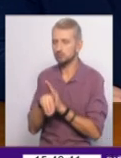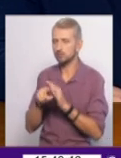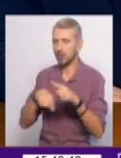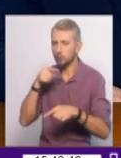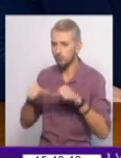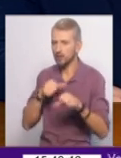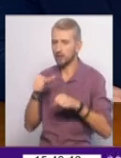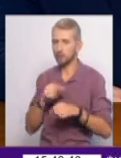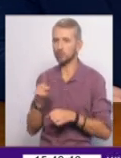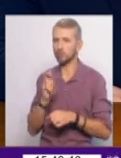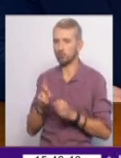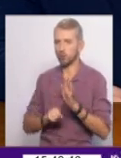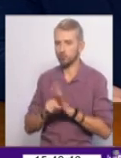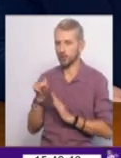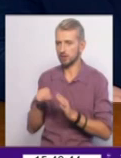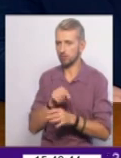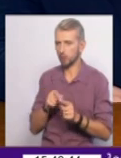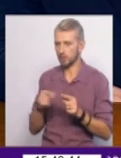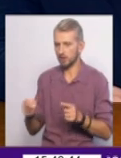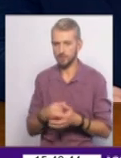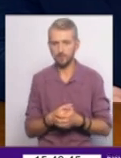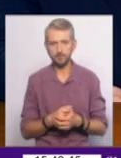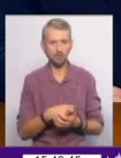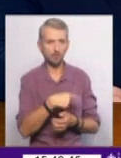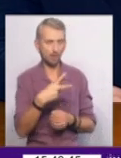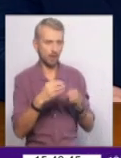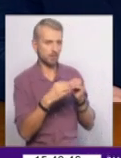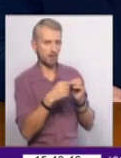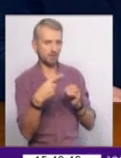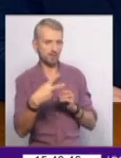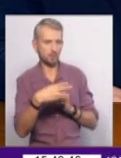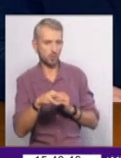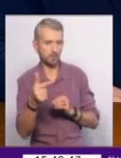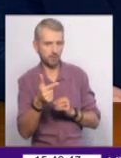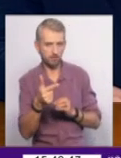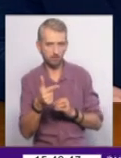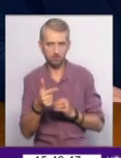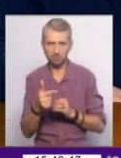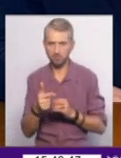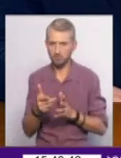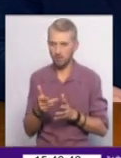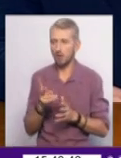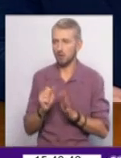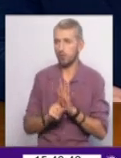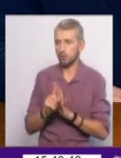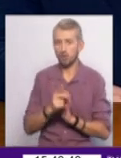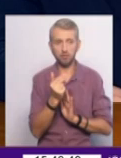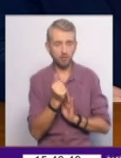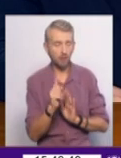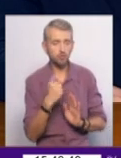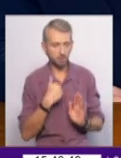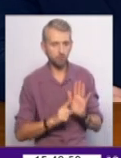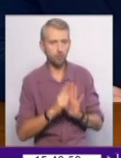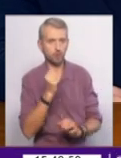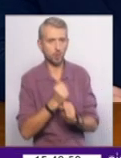рік для того, щоб розпочати цей процес? Орієнтовно від 10 до 20 мільйонів гривень. Тобто для початку. Для того, щоб ми почали